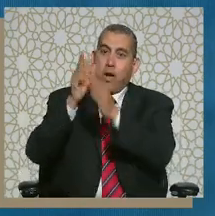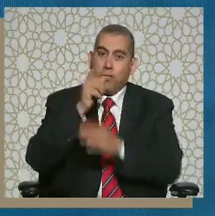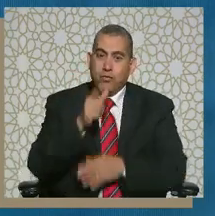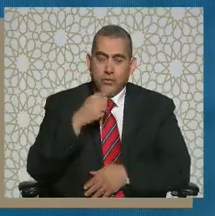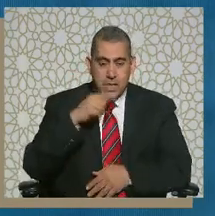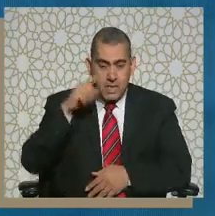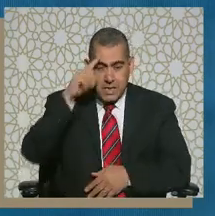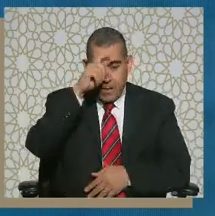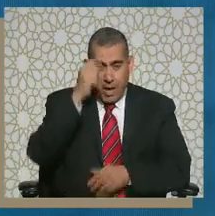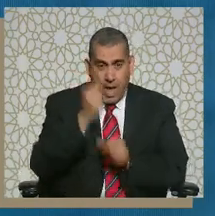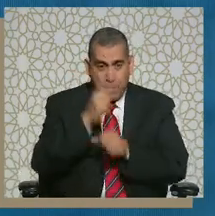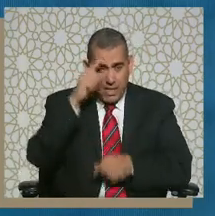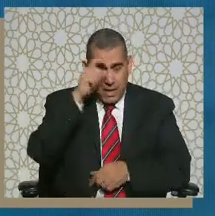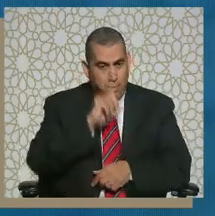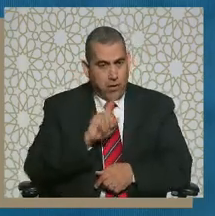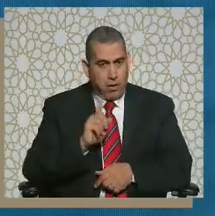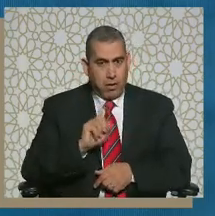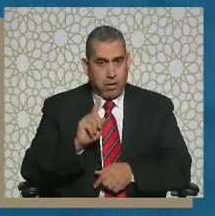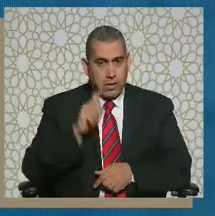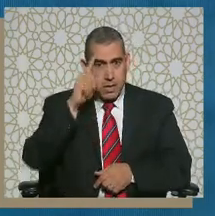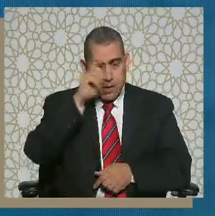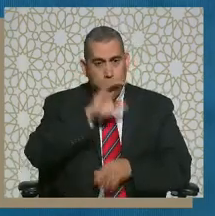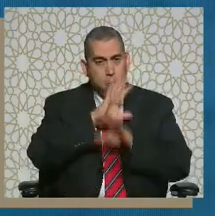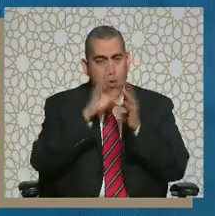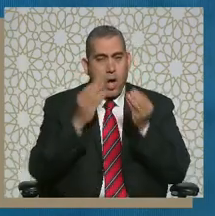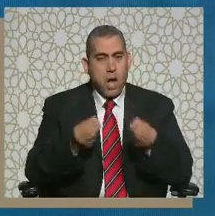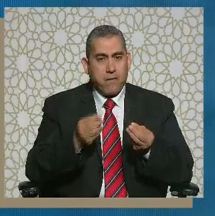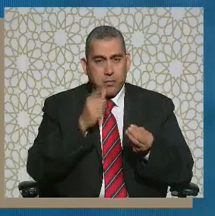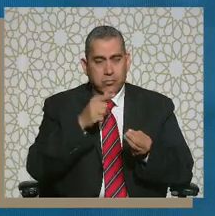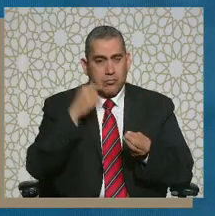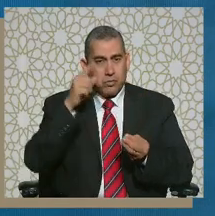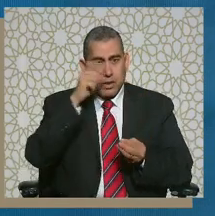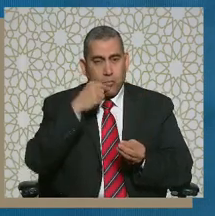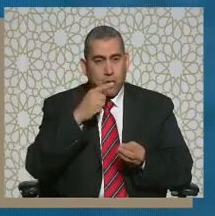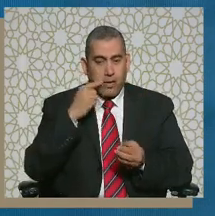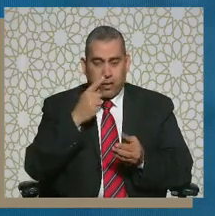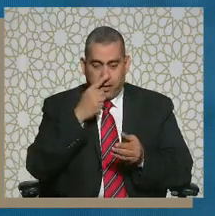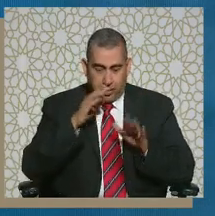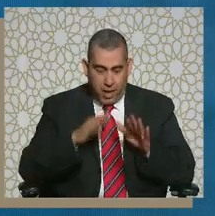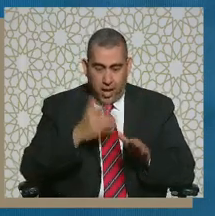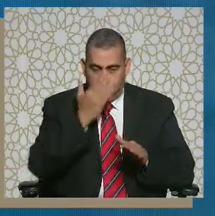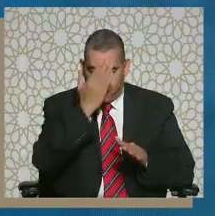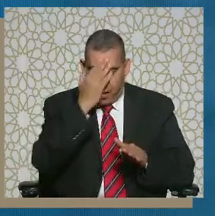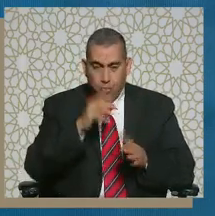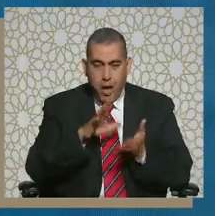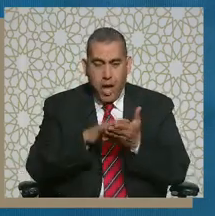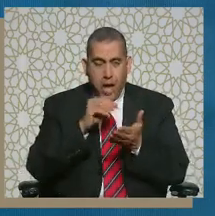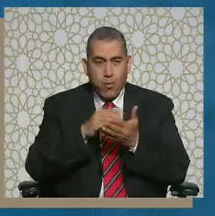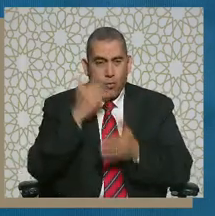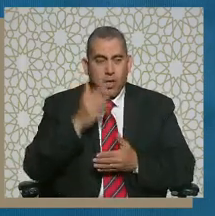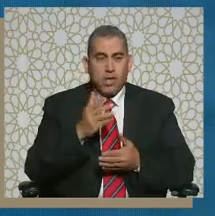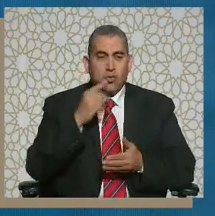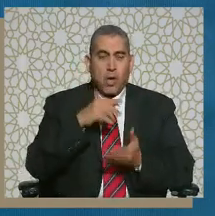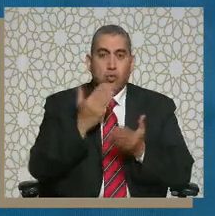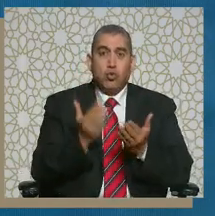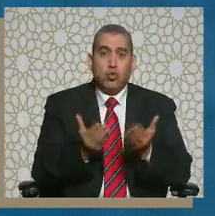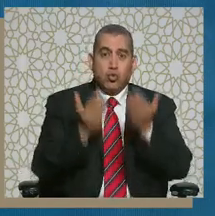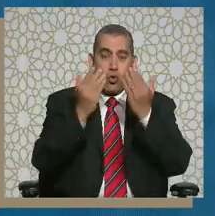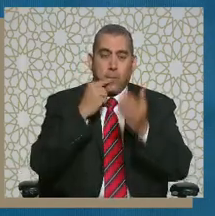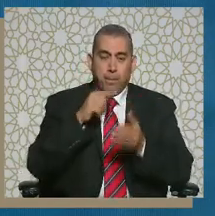عمل ابدا ابدا وخاصه لو كان العمل ده طاعه وابدا يومك بدعاء الخروج من